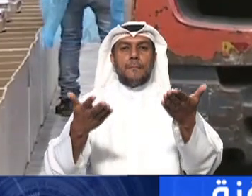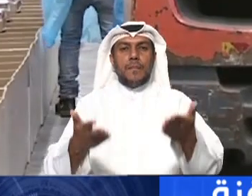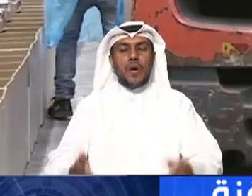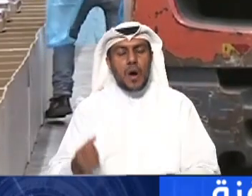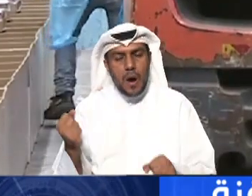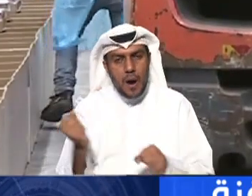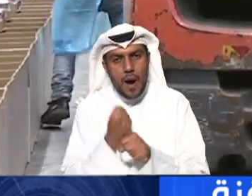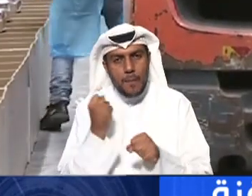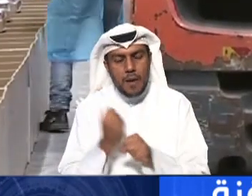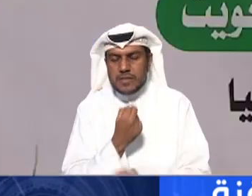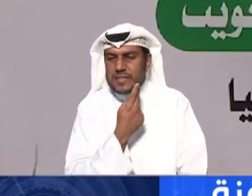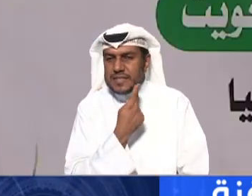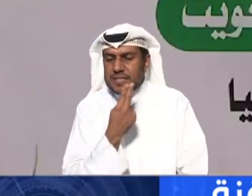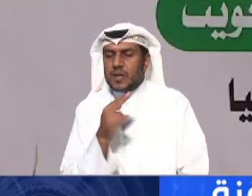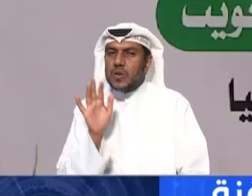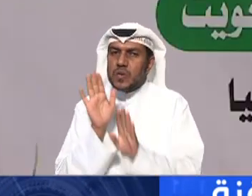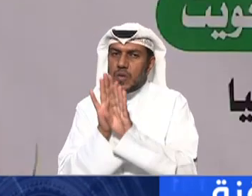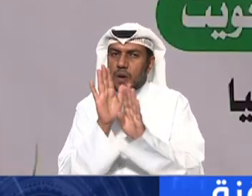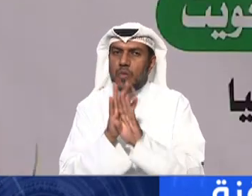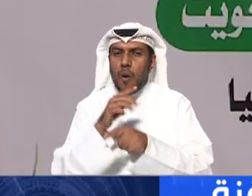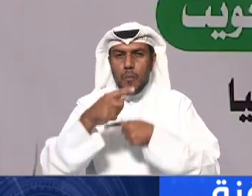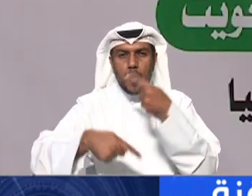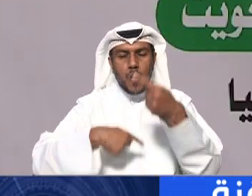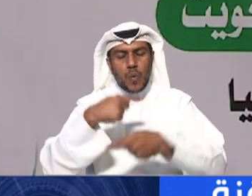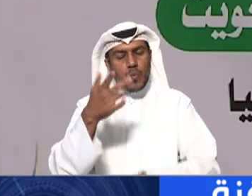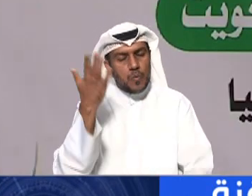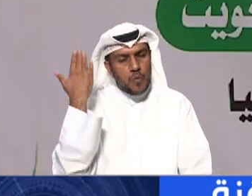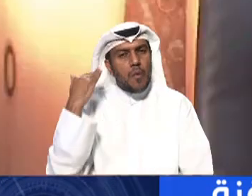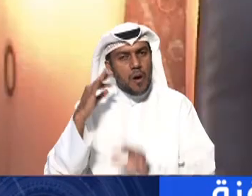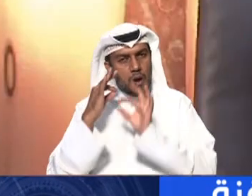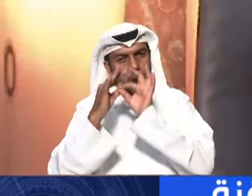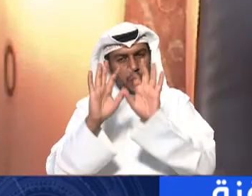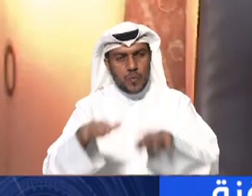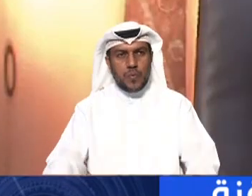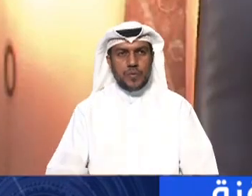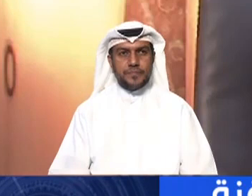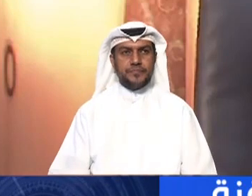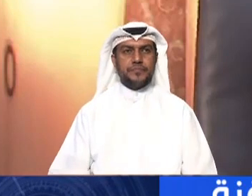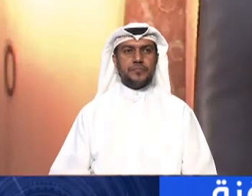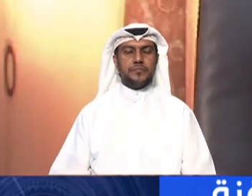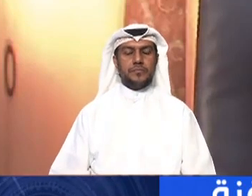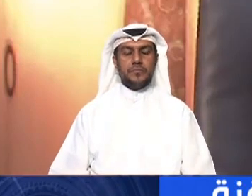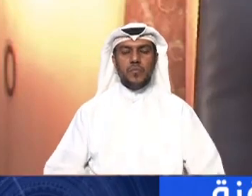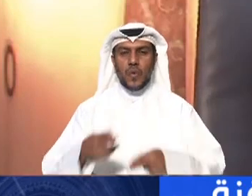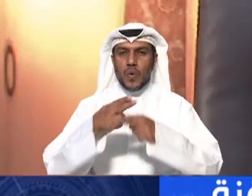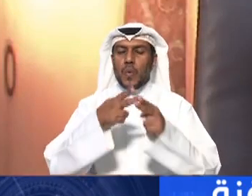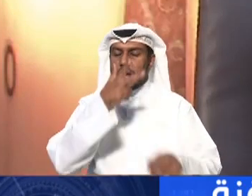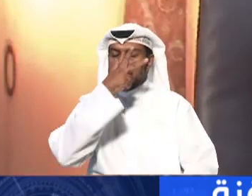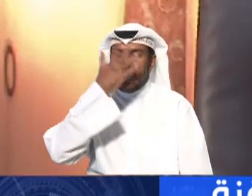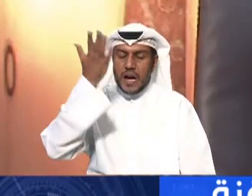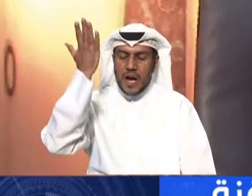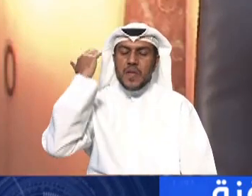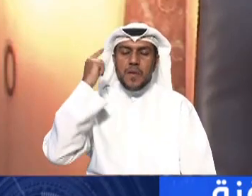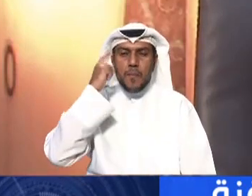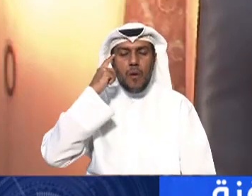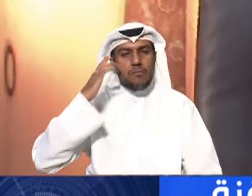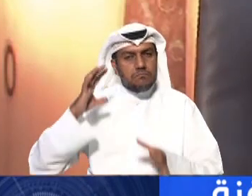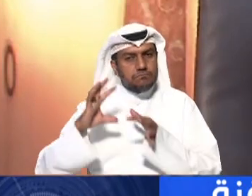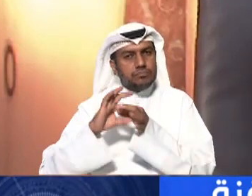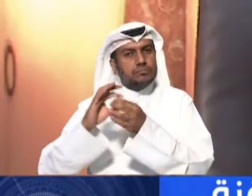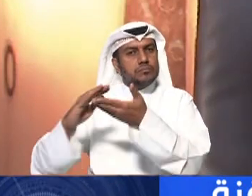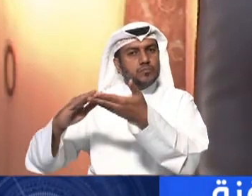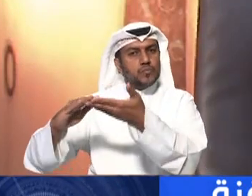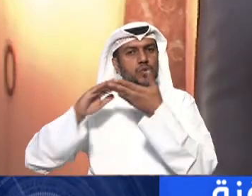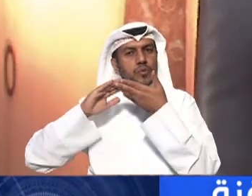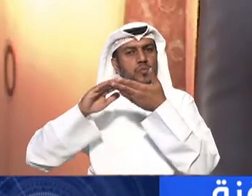ومؤسساته الداعمة دوما للفلسطينيين. الكويت لها باع طويلة في المساعدات لقطاع